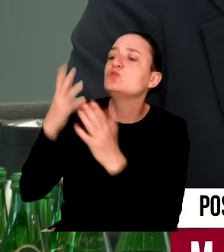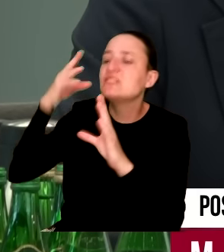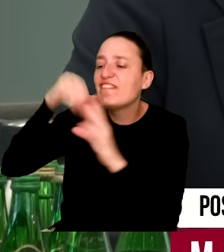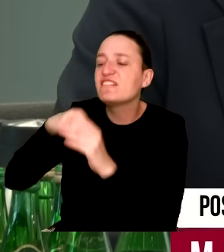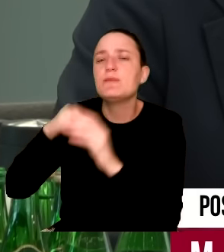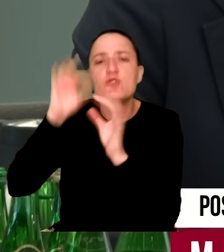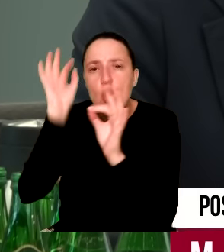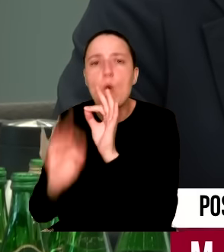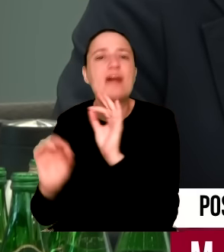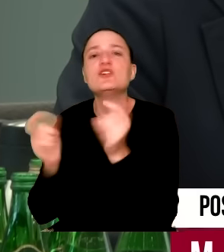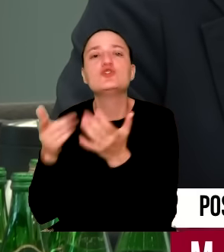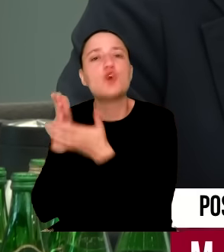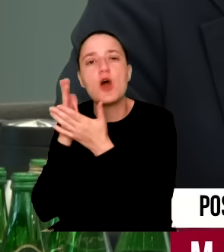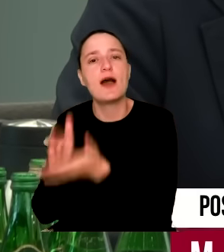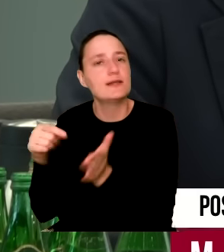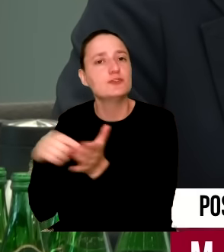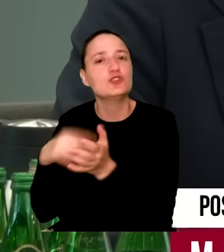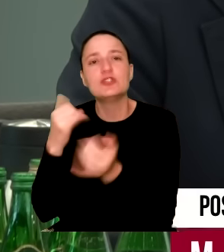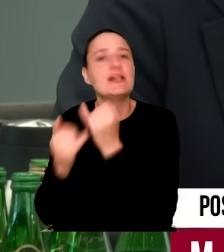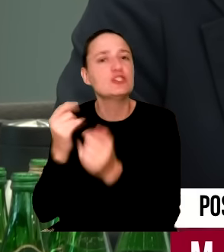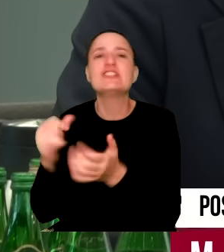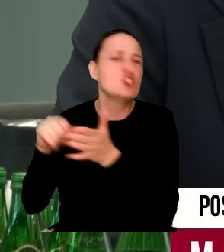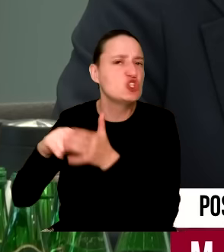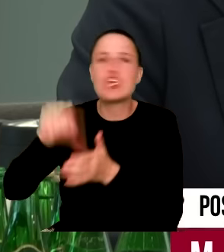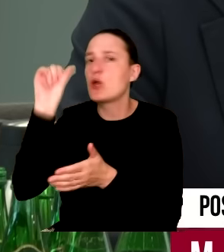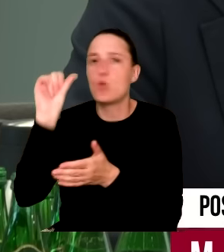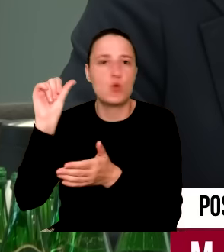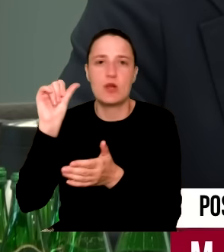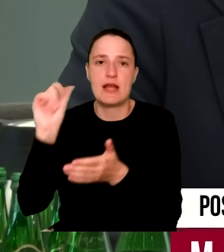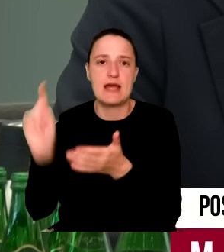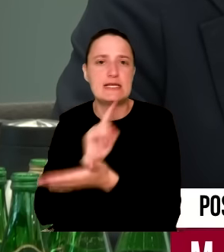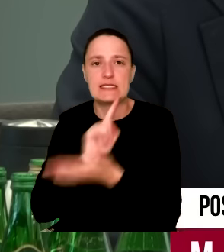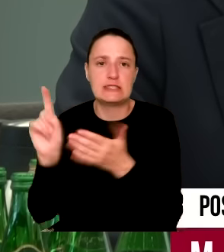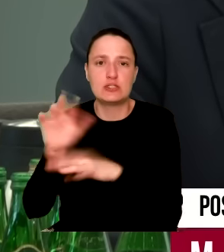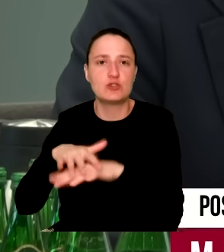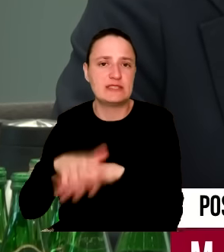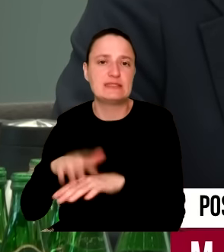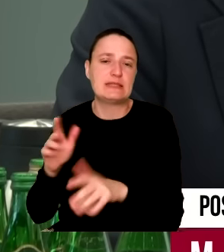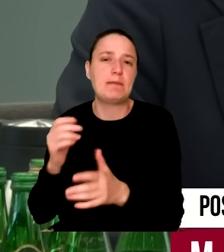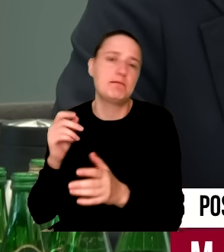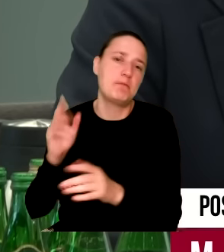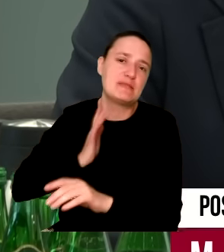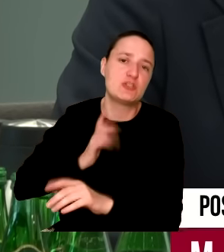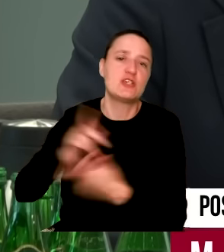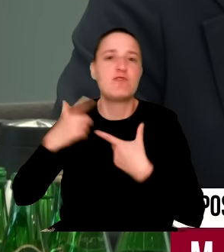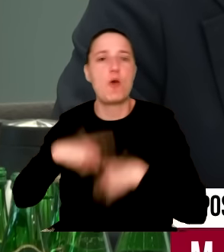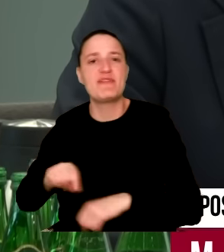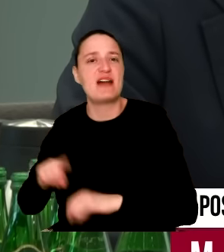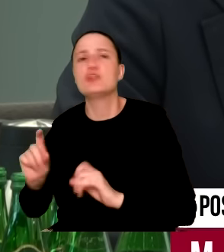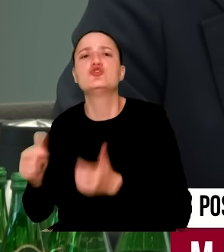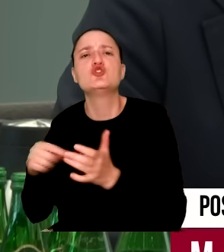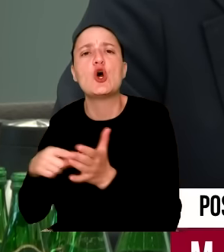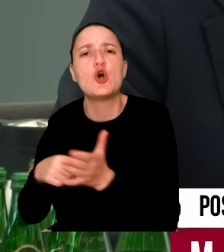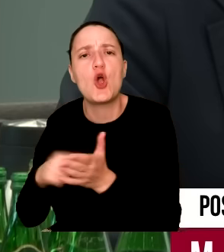literalnie w przypadku gdy istnieje szczególne zagrożenie konstytucyjne ustroju państwa czy też bezpieczeństwa obywateli co przewiduje w takiej